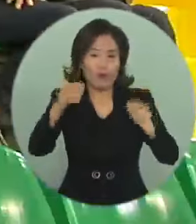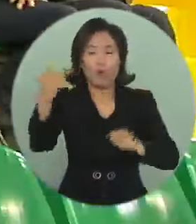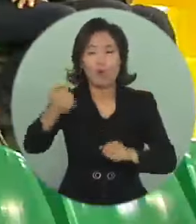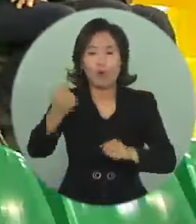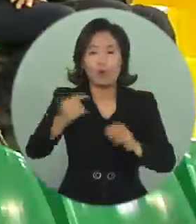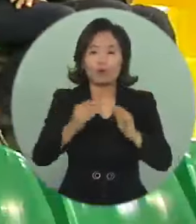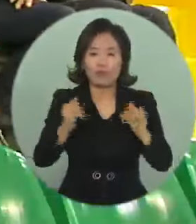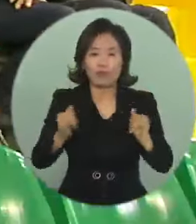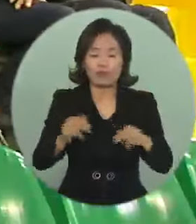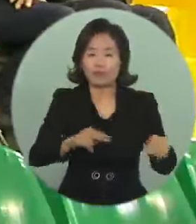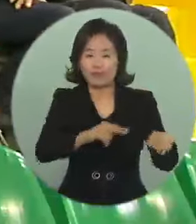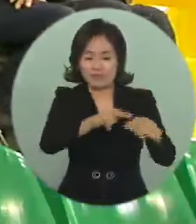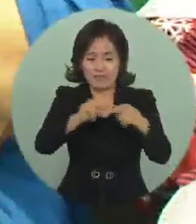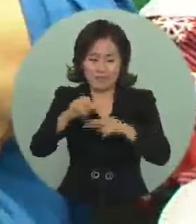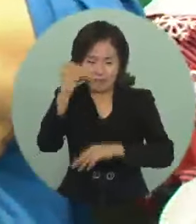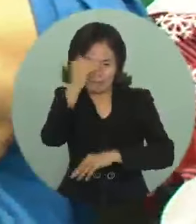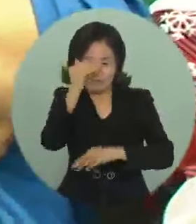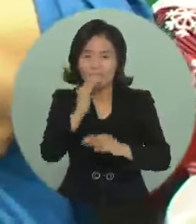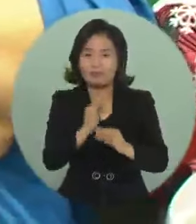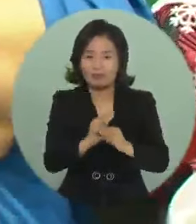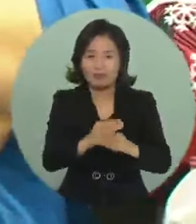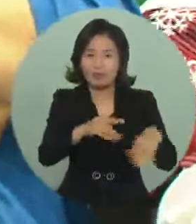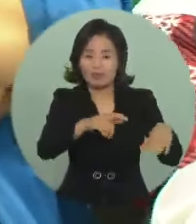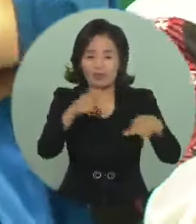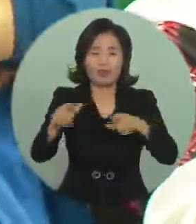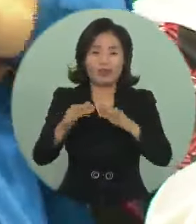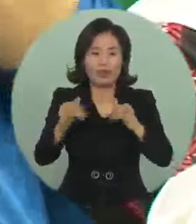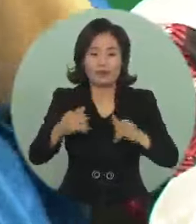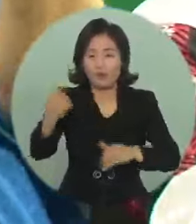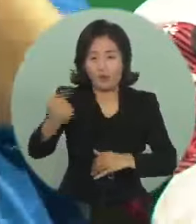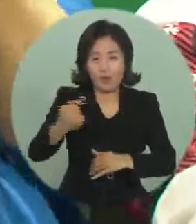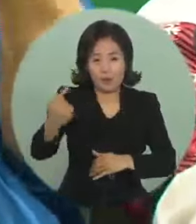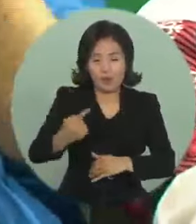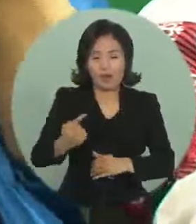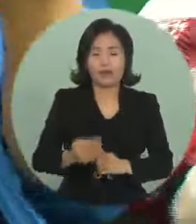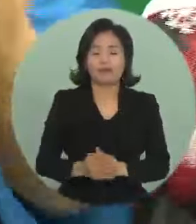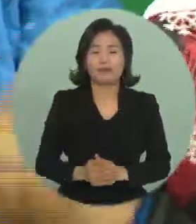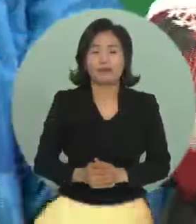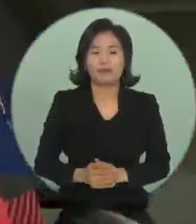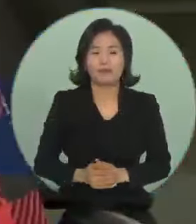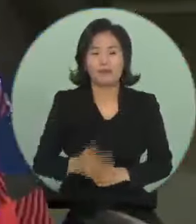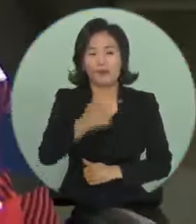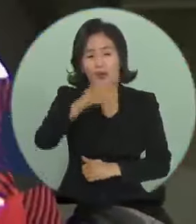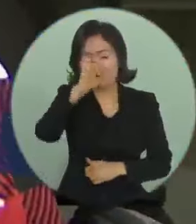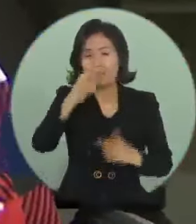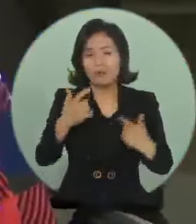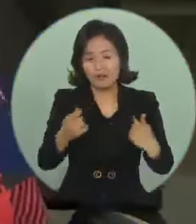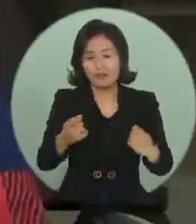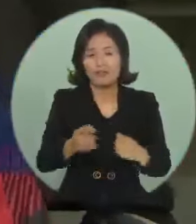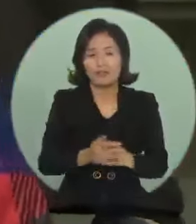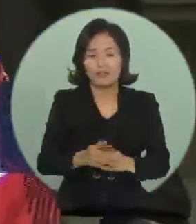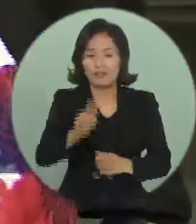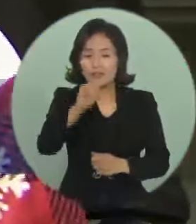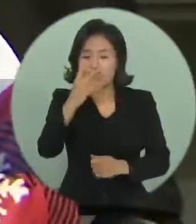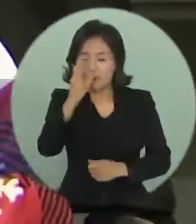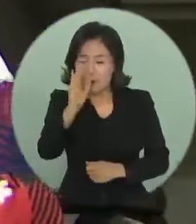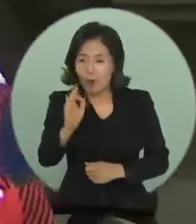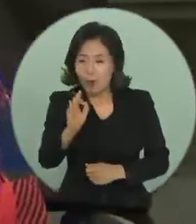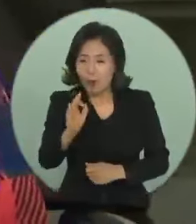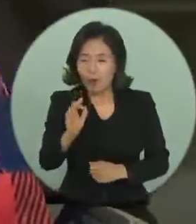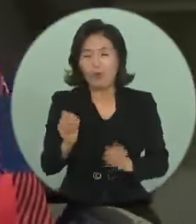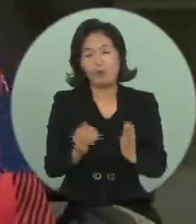위온 이들이 자리했습니다 지역 주민들도 찾아왔습니다 너무 좋아요 아주에서만